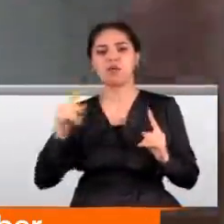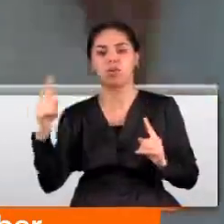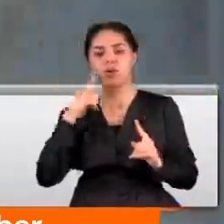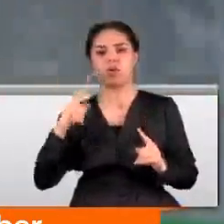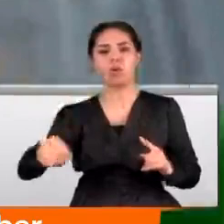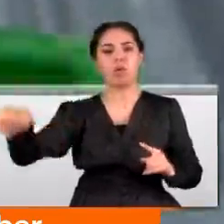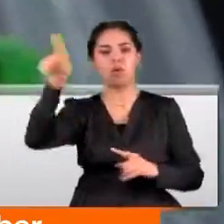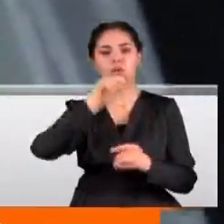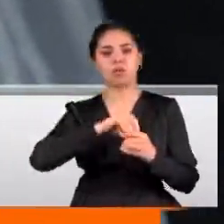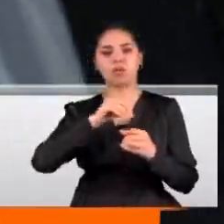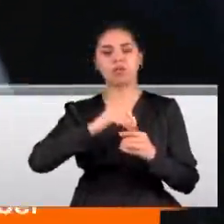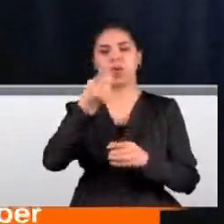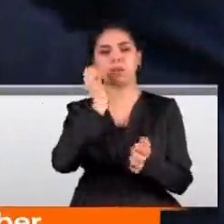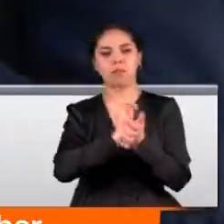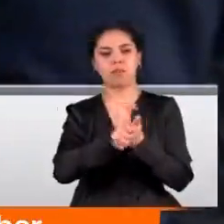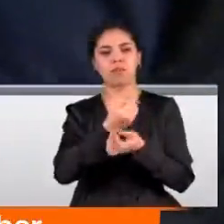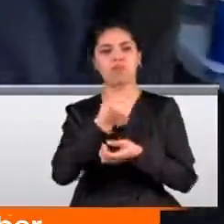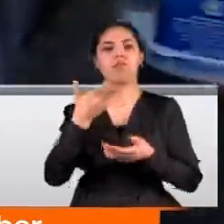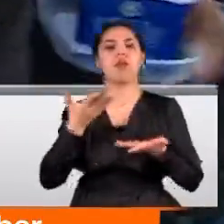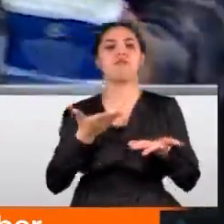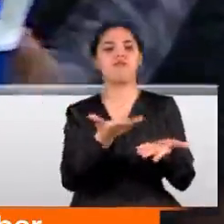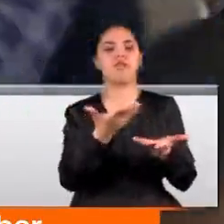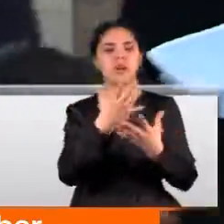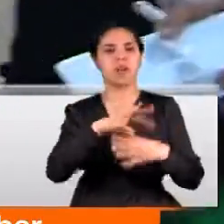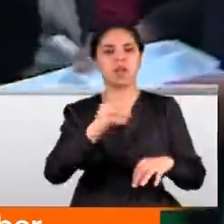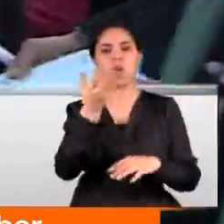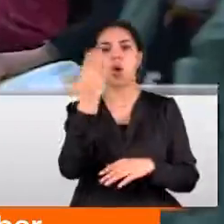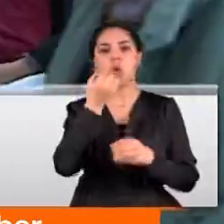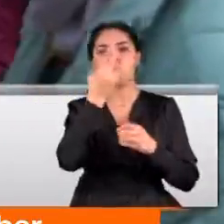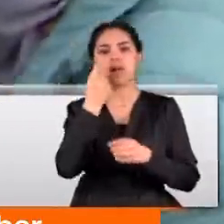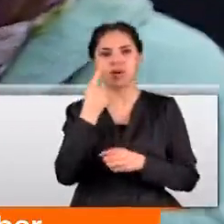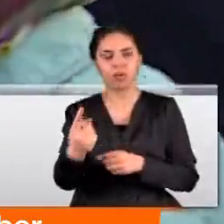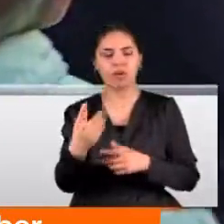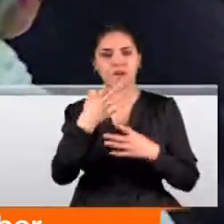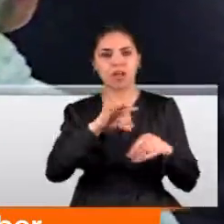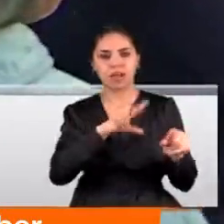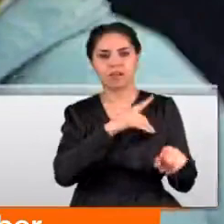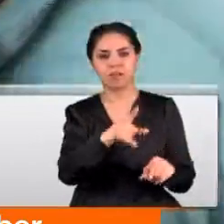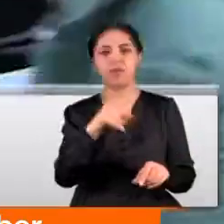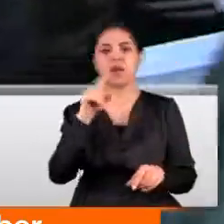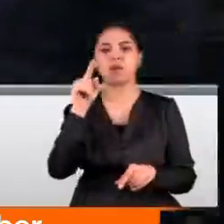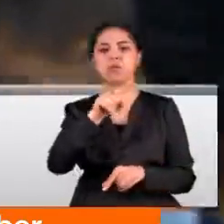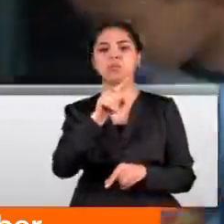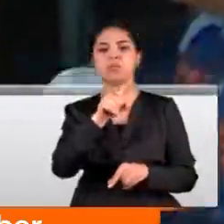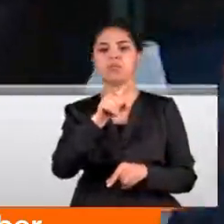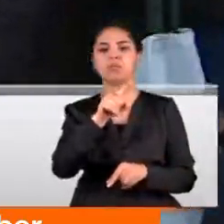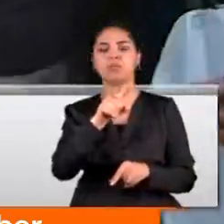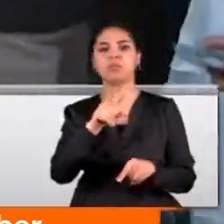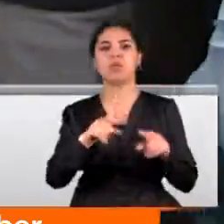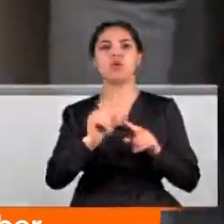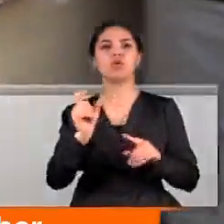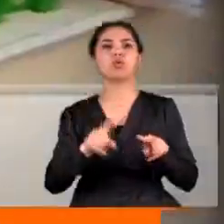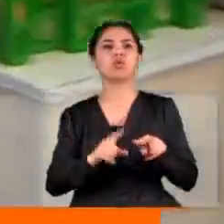onlar için seyyar mutfak ve seyyar fırın kuruldu İşte bu Okulun bahçesine bu noktada Tunceli 4 komando Tugay